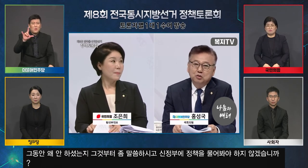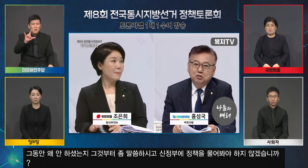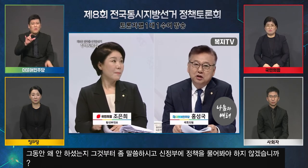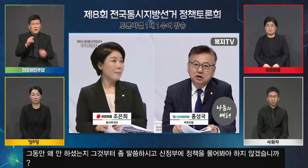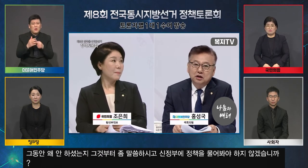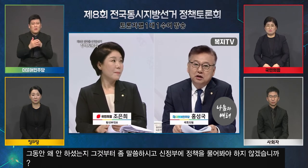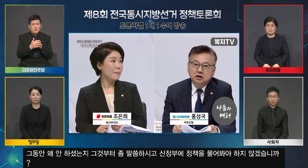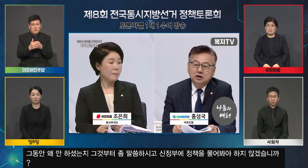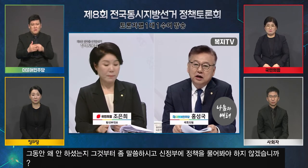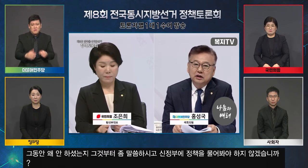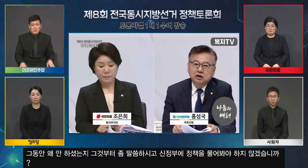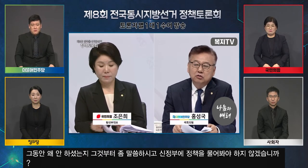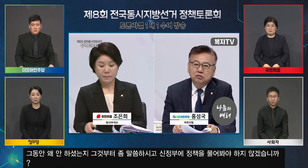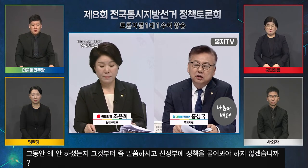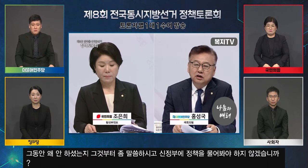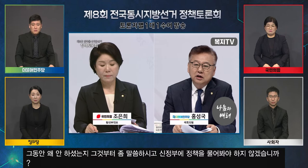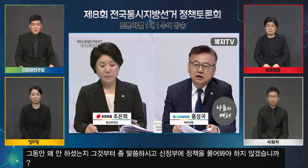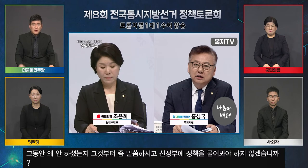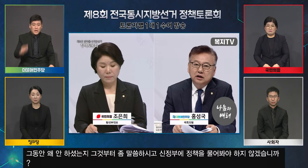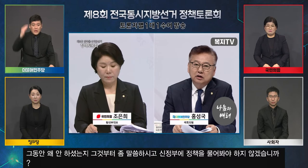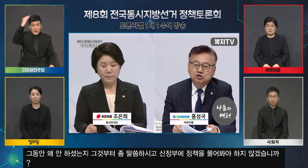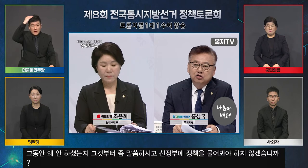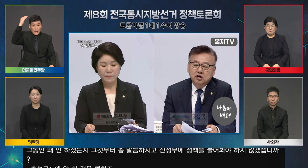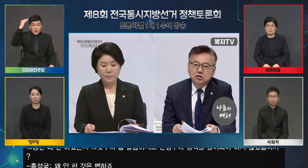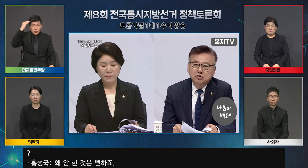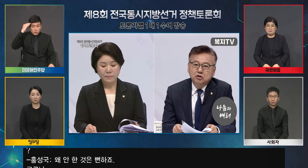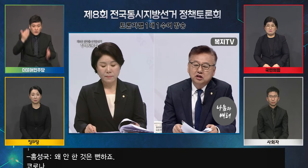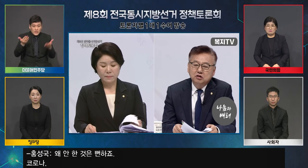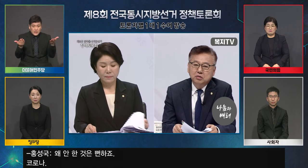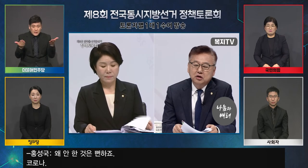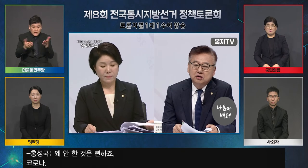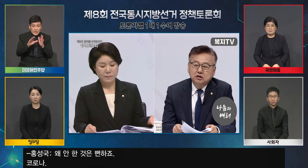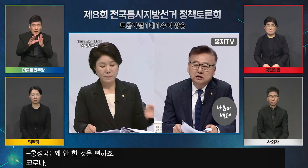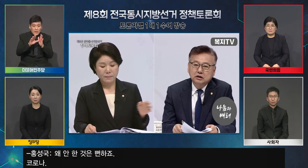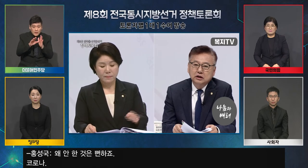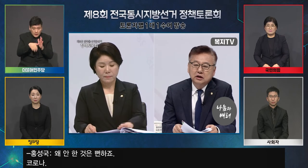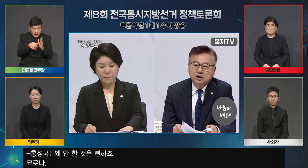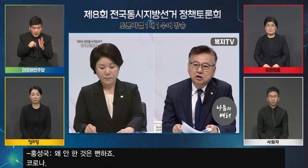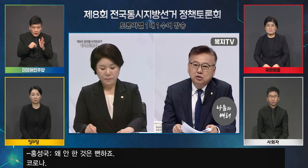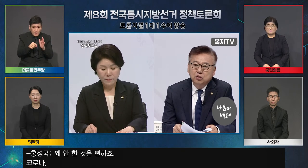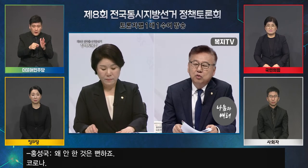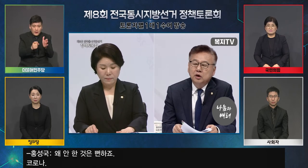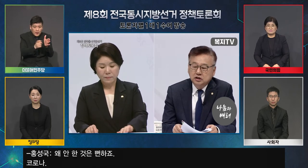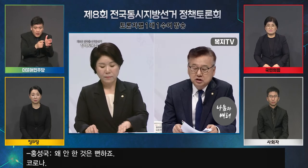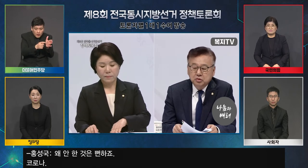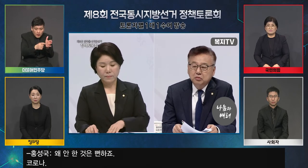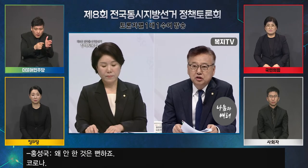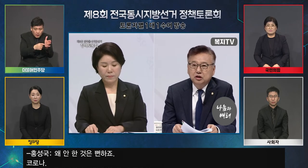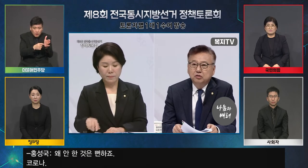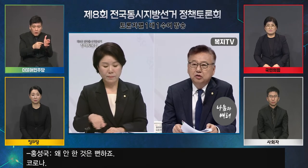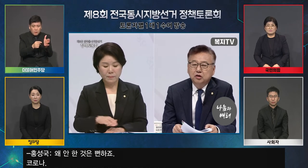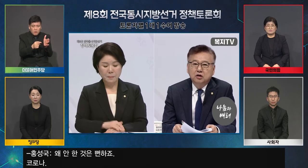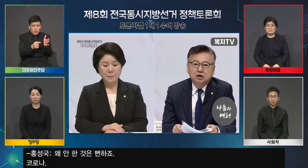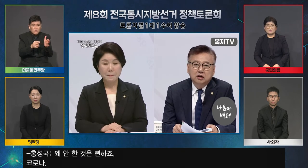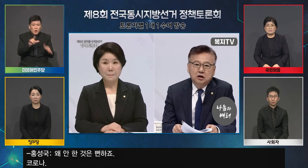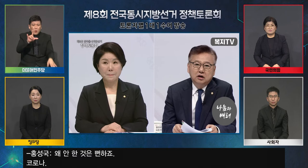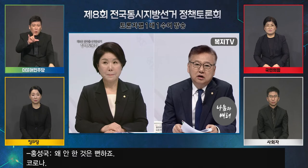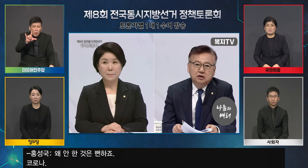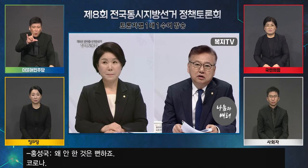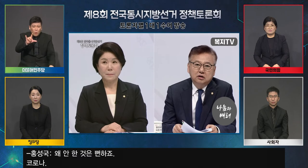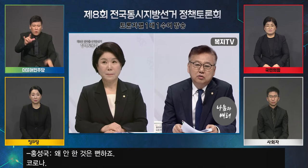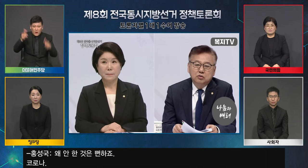코로나하고 우리나라가 가장 일을 할 때 중요한 것과 시급한 것이 있는데 코로나는 시급한 문제였고요.